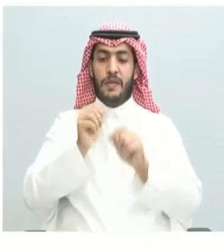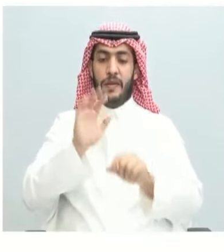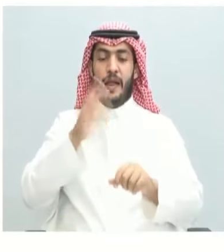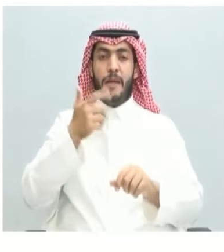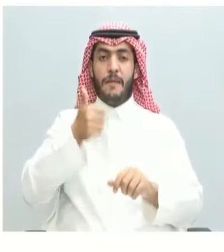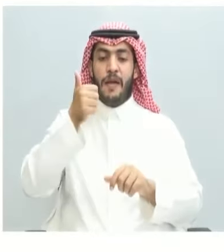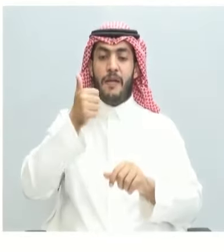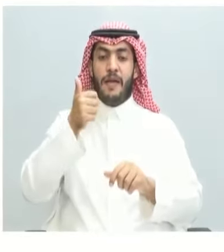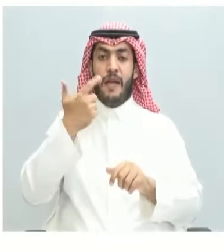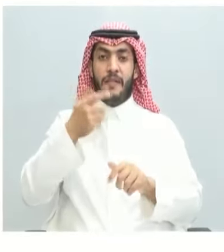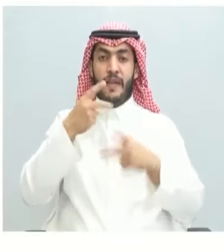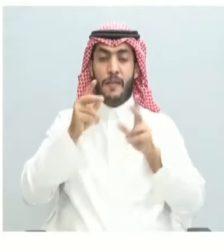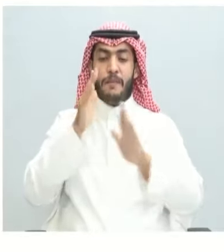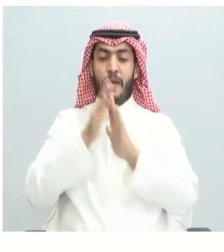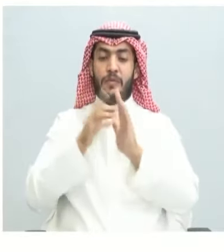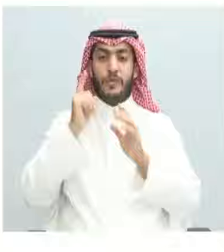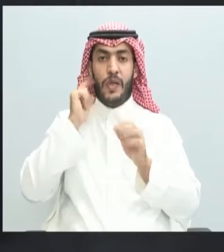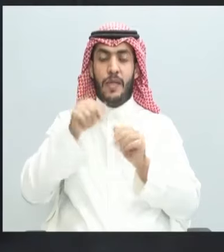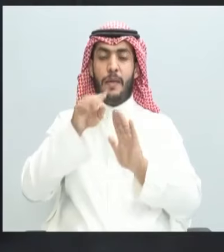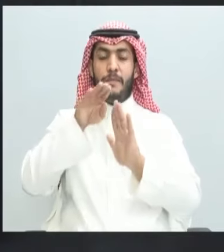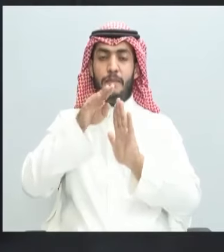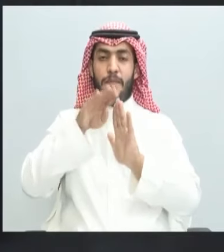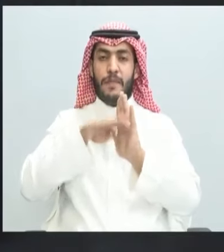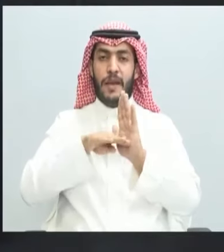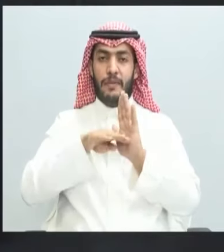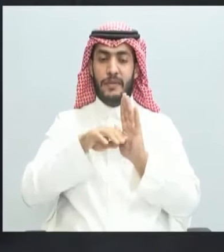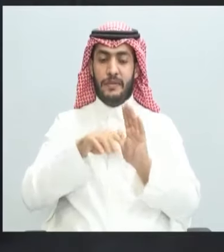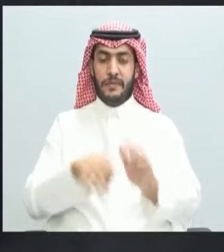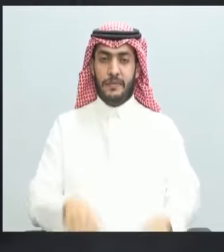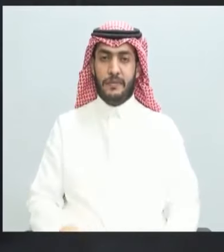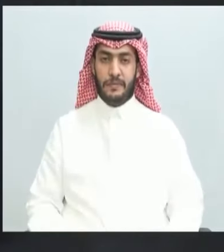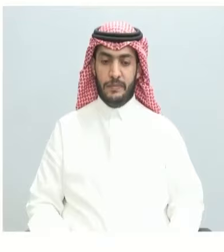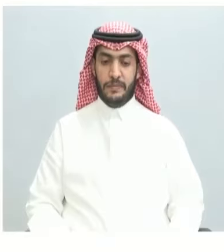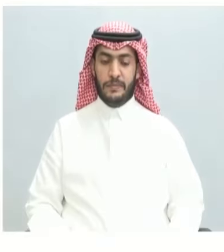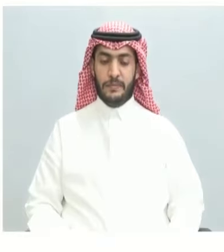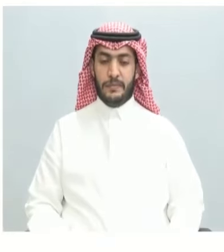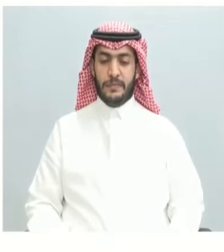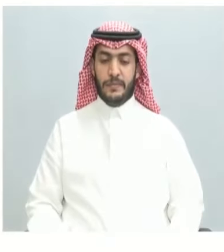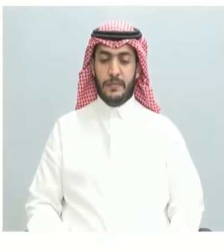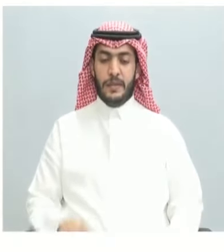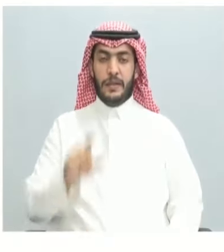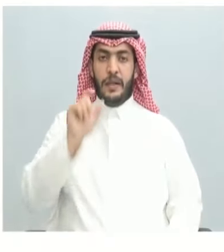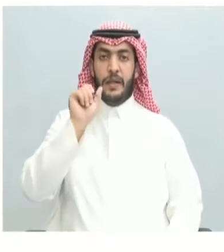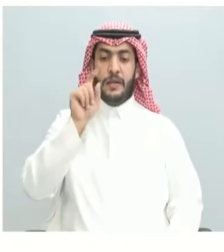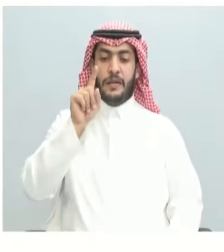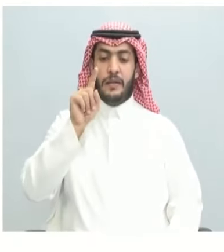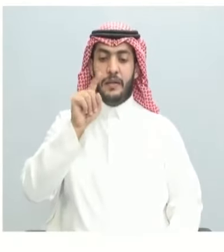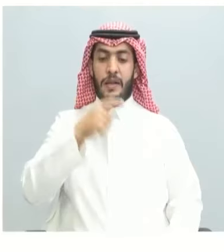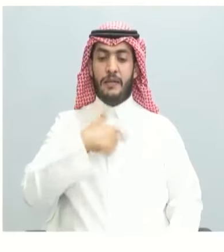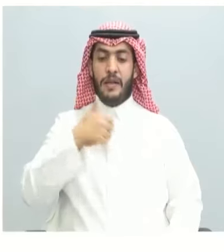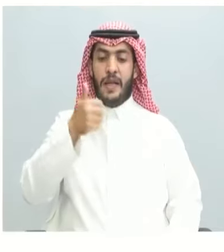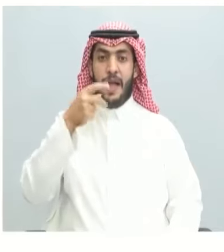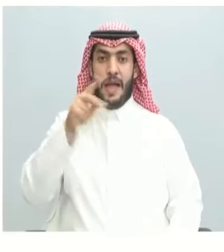كيف نفتح ملف صوتي في البرنامج باستخدام هذا البرنامج احسنتم نقوم من خلال قائمه